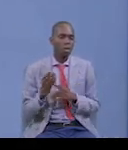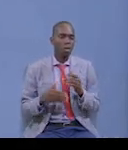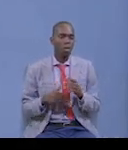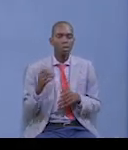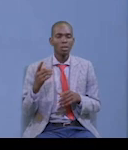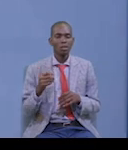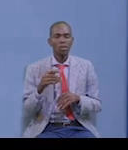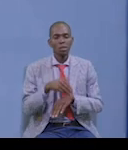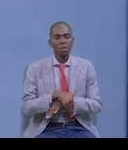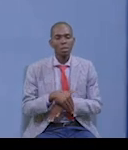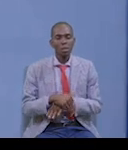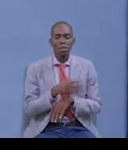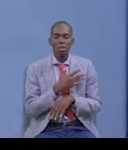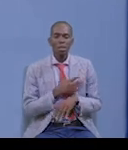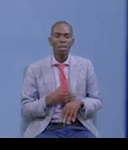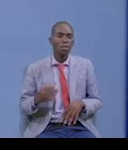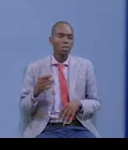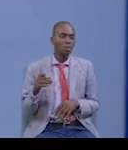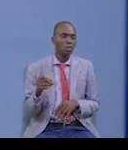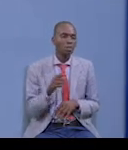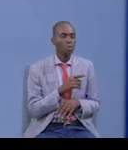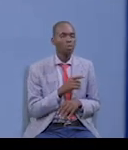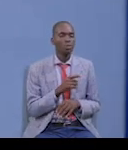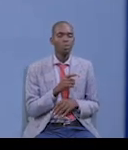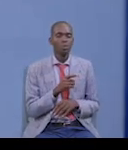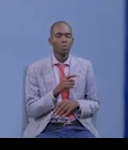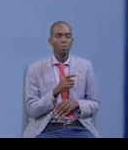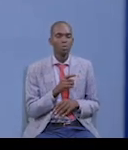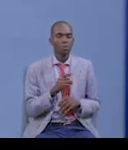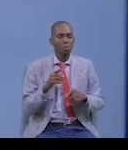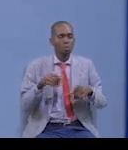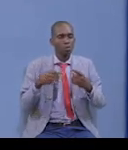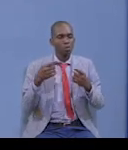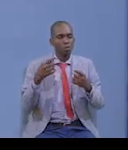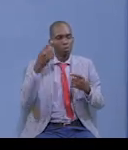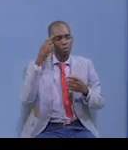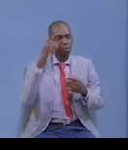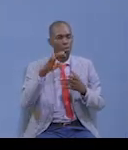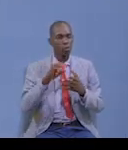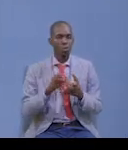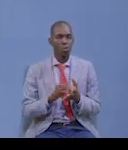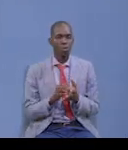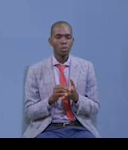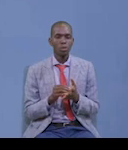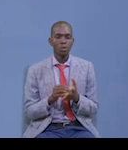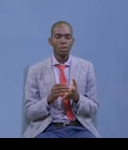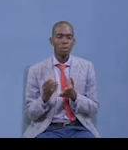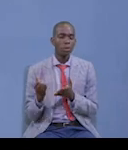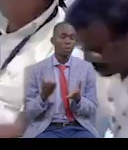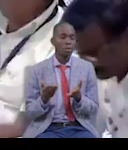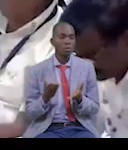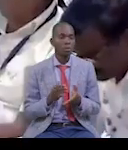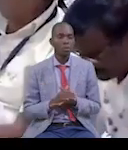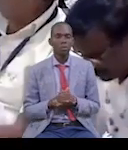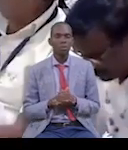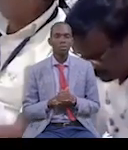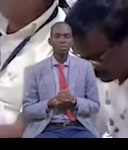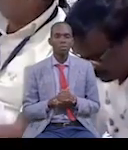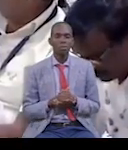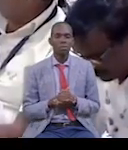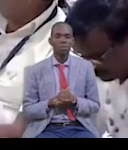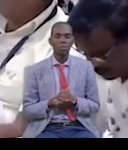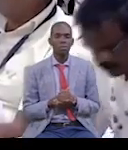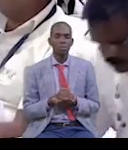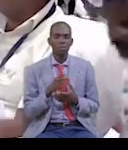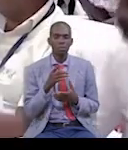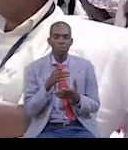పట్టలేదు. And you want our boat for your own service? No. నీకేమో నీ పని కోసం ఈ దోణి కావాలా? లేదు. Those are the people